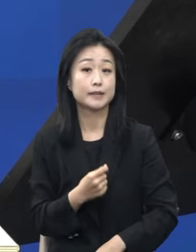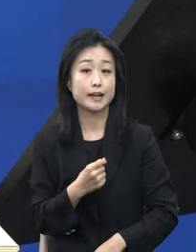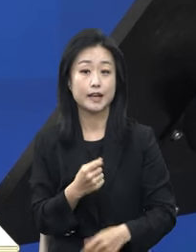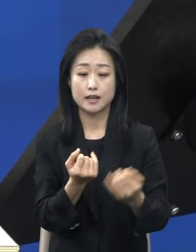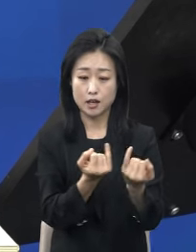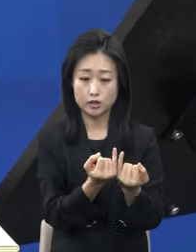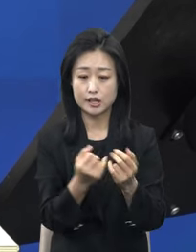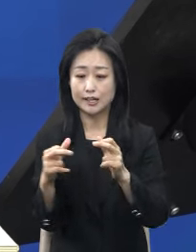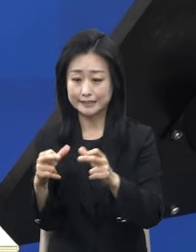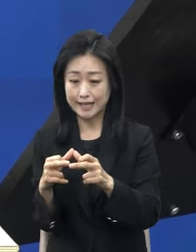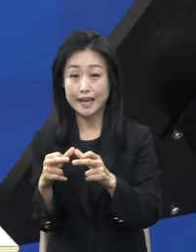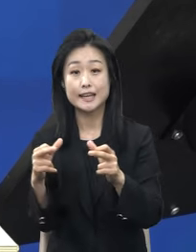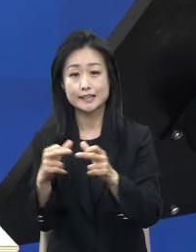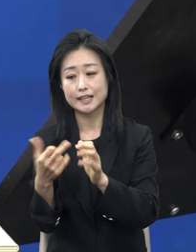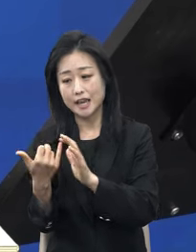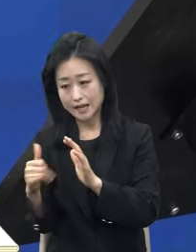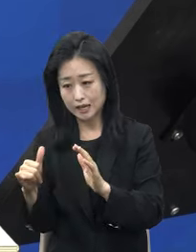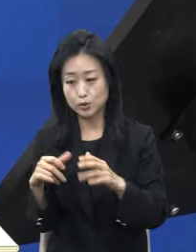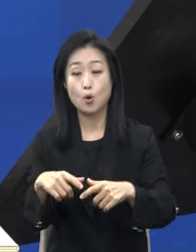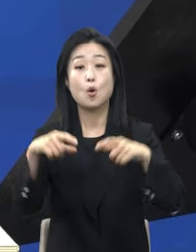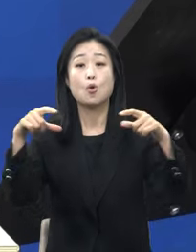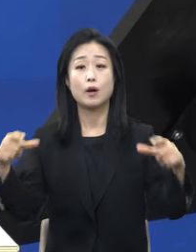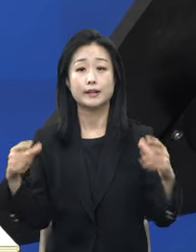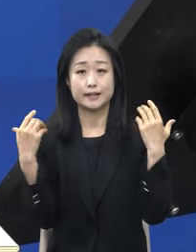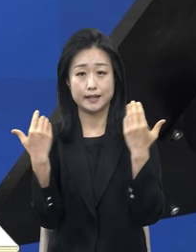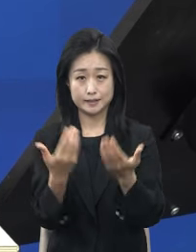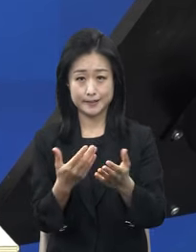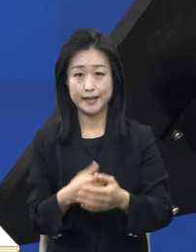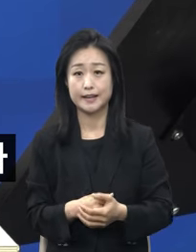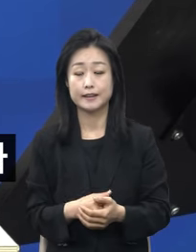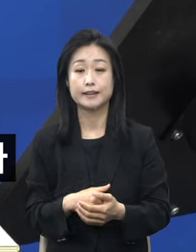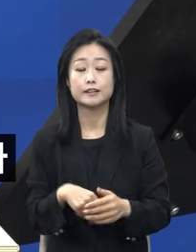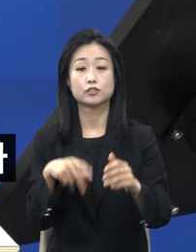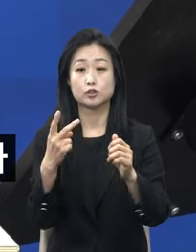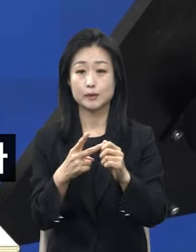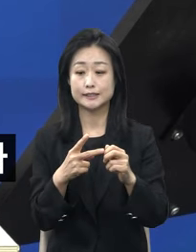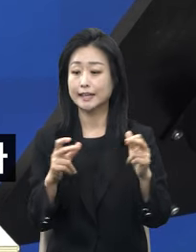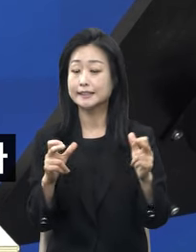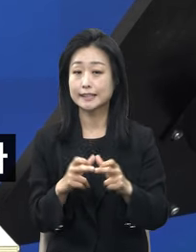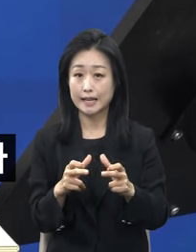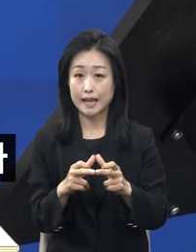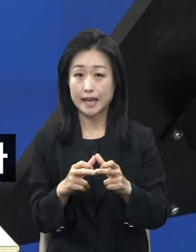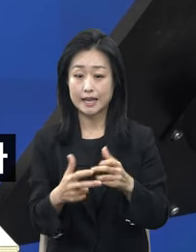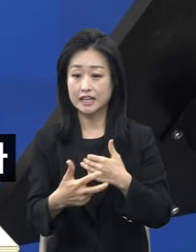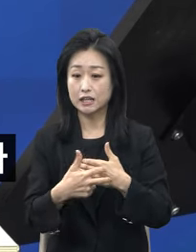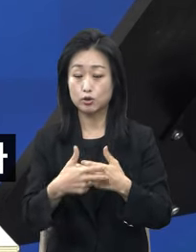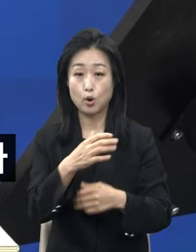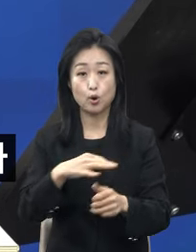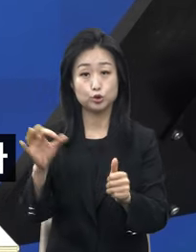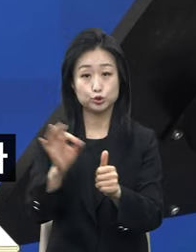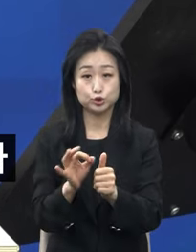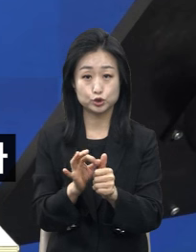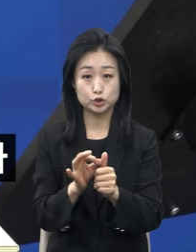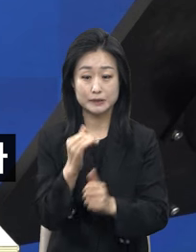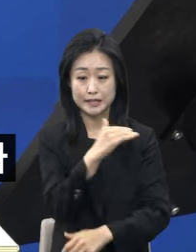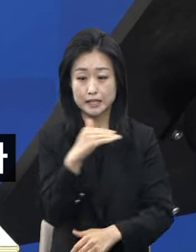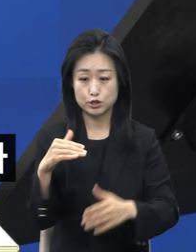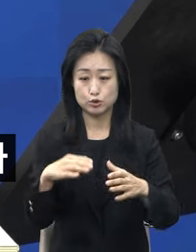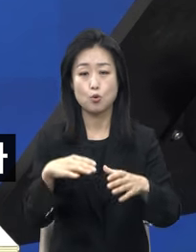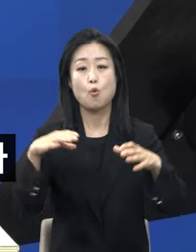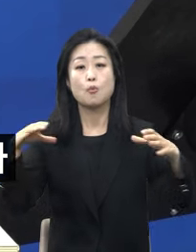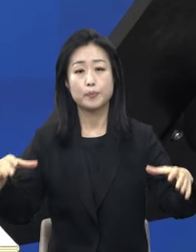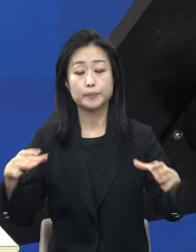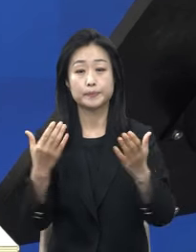여성과 장애인 및 장애인 가족으로 확대하겠습니다. 두 번째, 장애인의 의료급여 수급 기준 완화 개정을